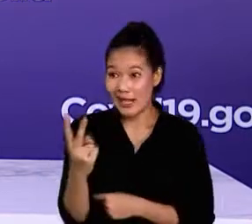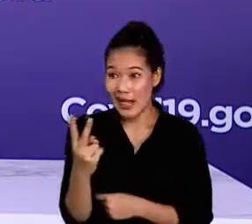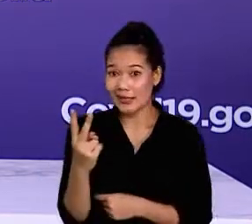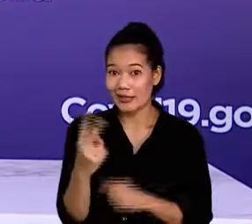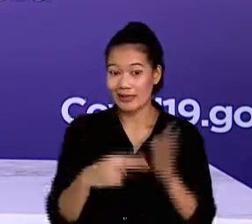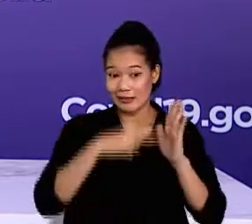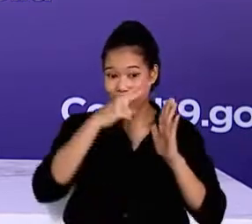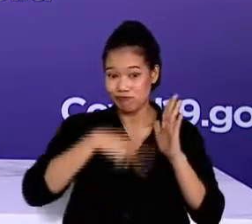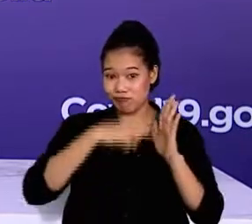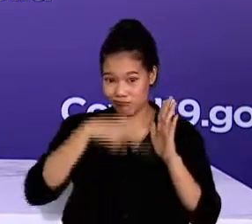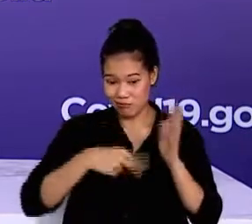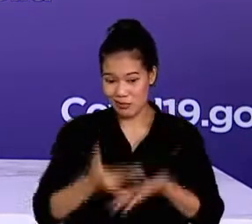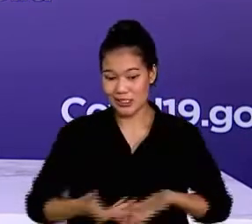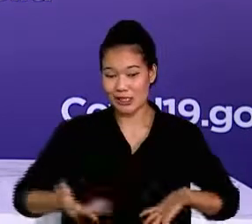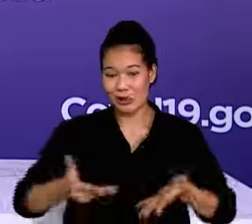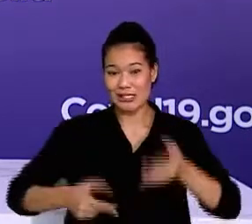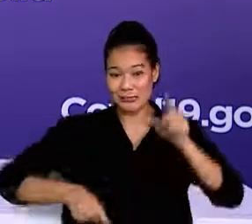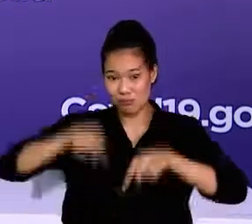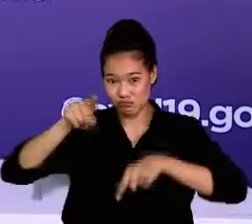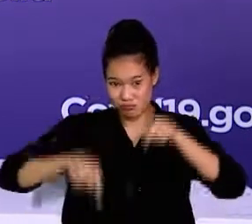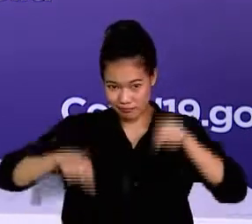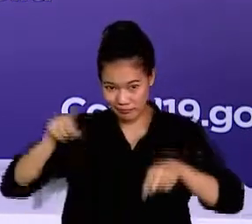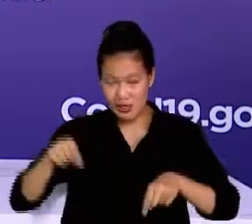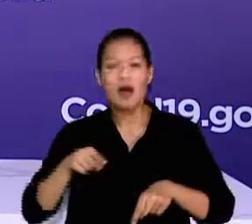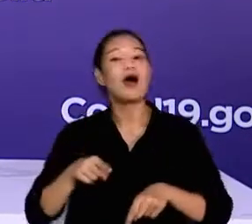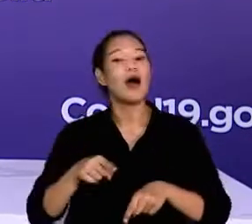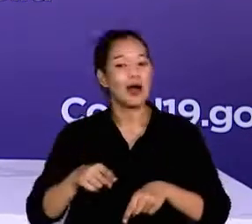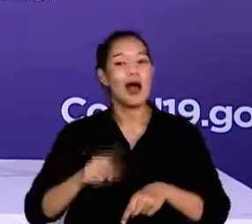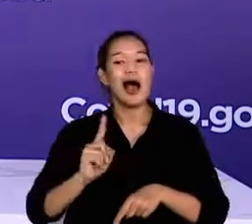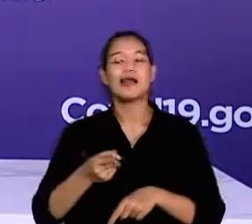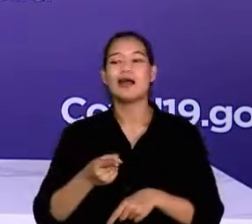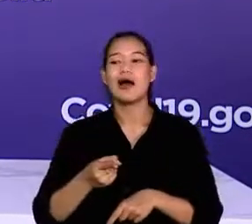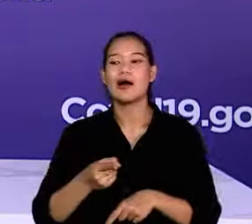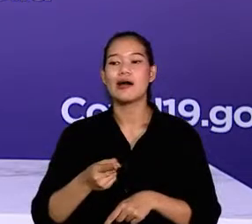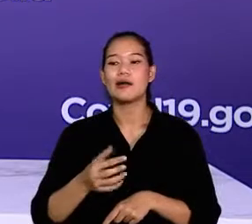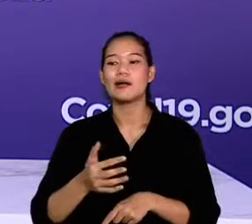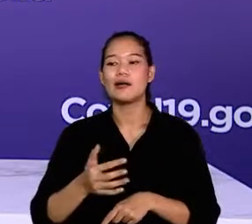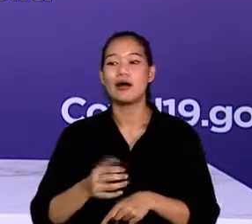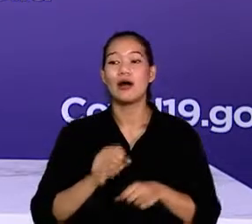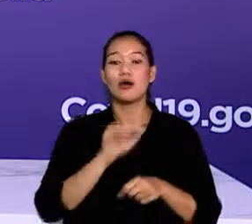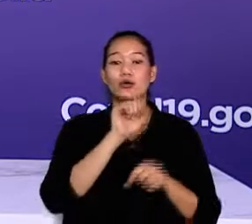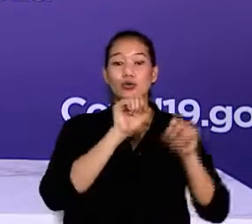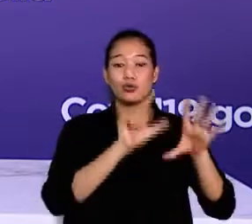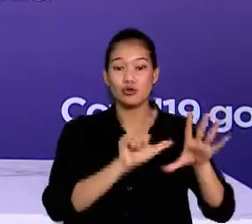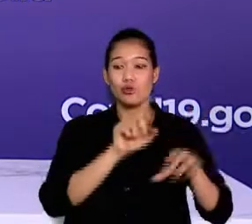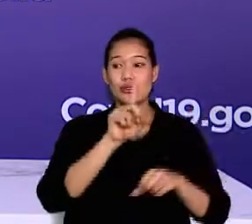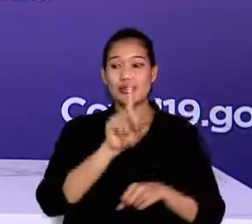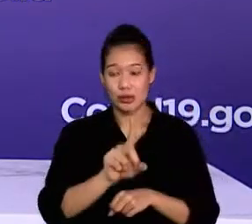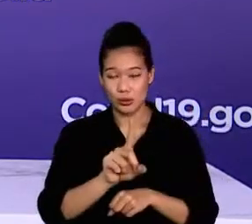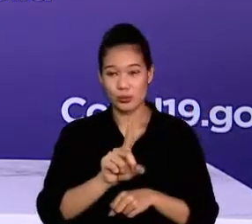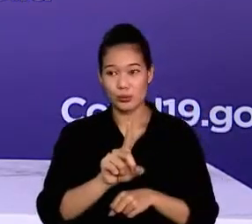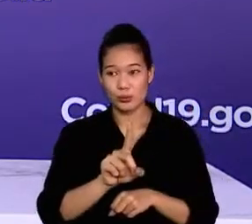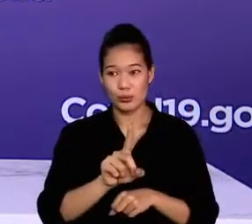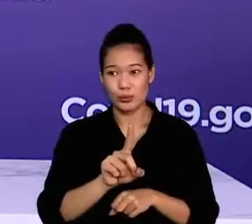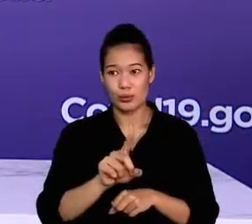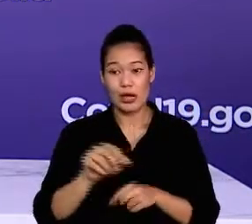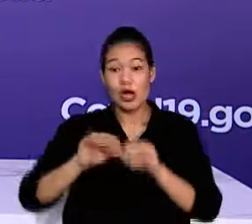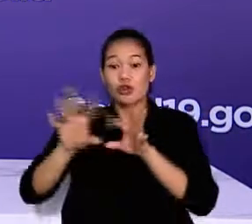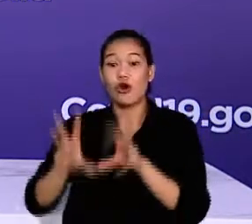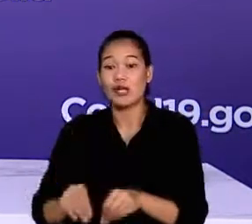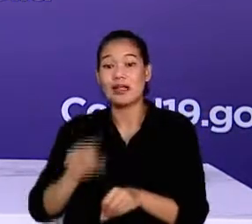dari dinamika perubahan level link-nya bahwa terdapat E71 dari